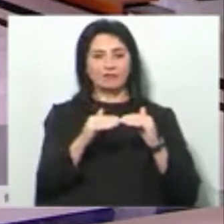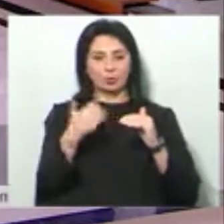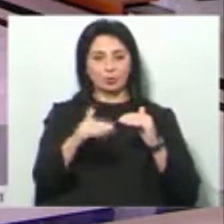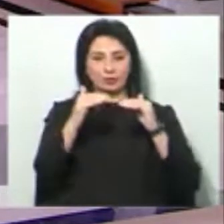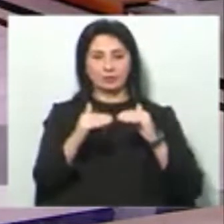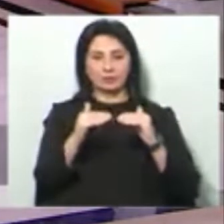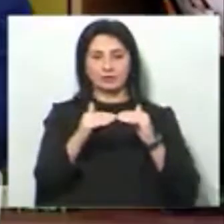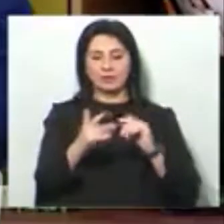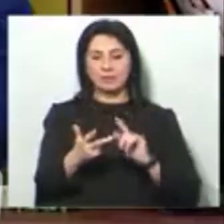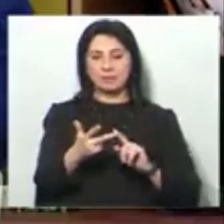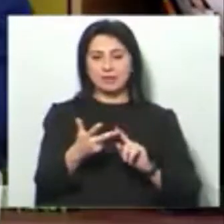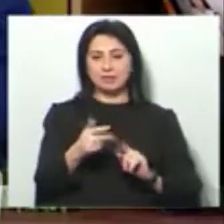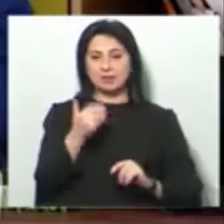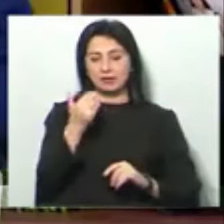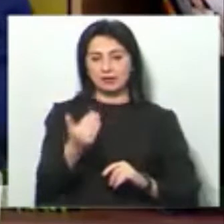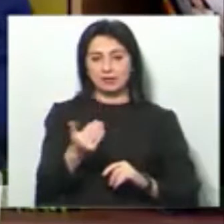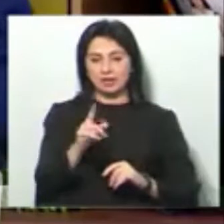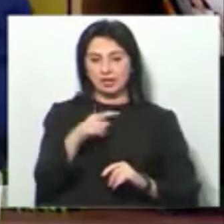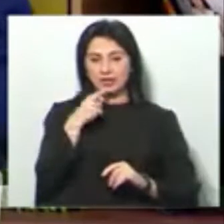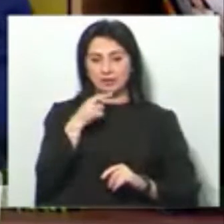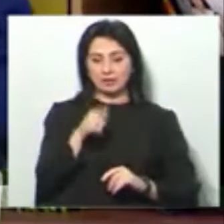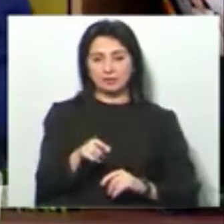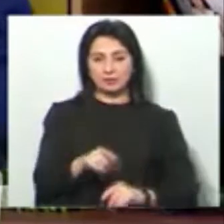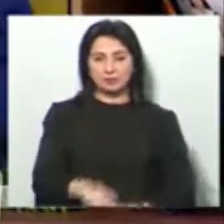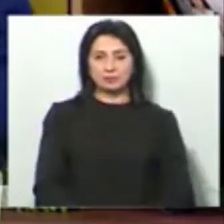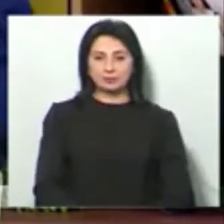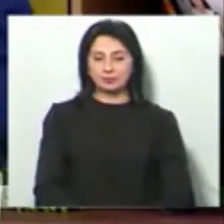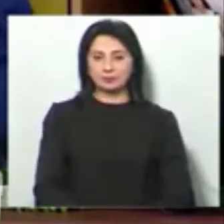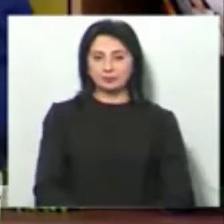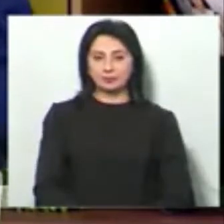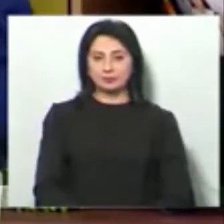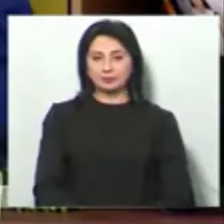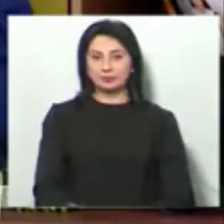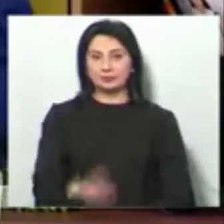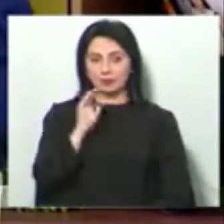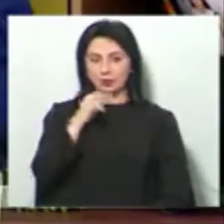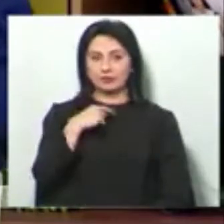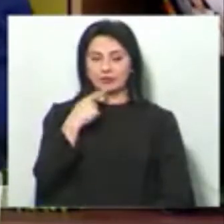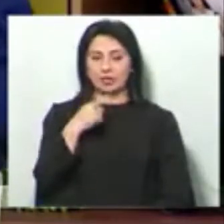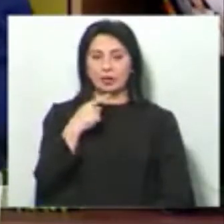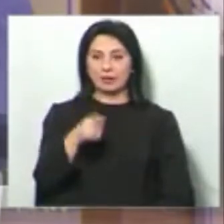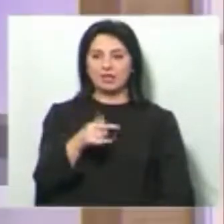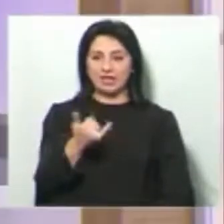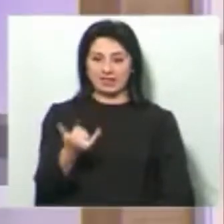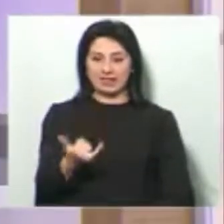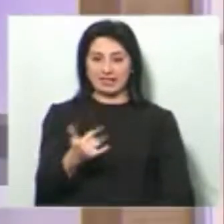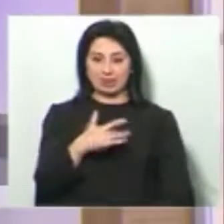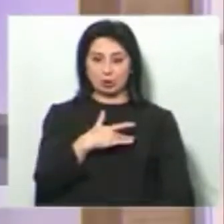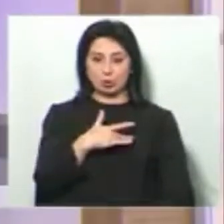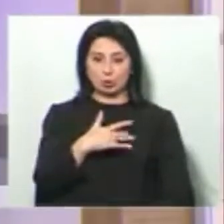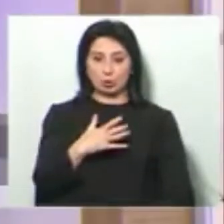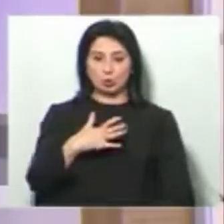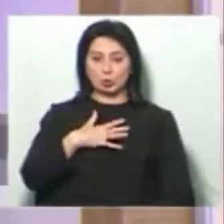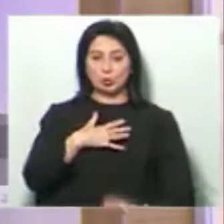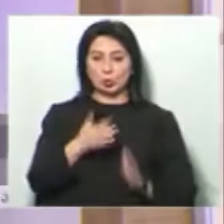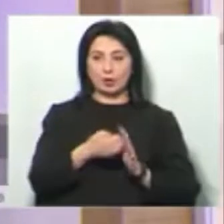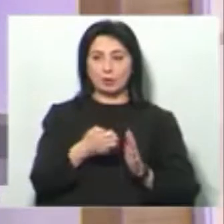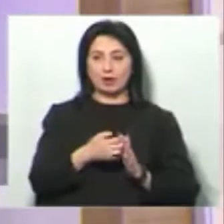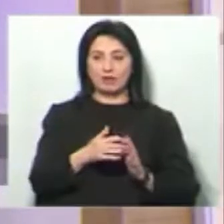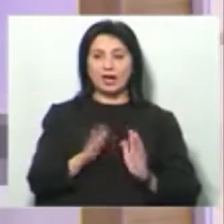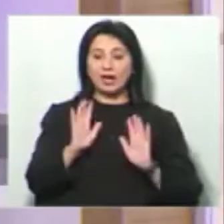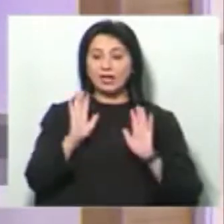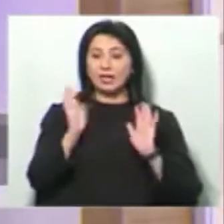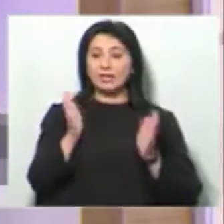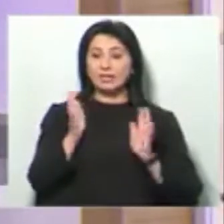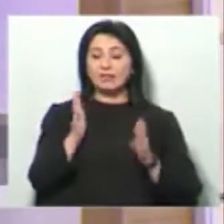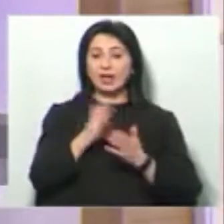და მესამე, თქვენ რაზედაც ახლა გაამახვილეთ ყურადღება, როდესაც ჩვენ ლაპარაკობთ დღეს გულის უკმარისობაზე, არტერიული